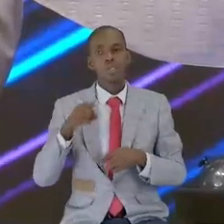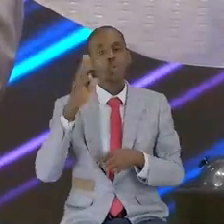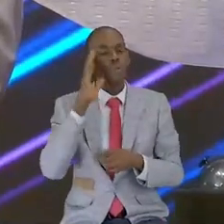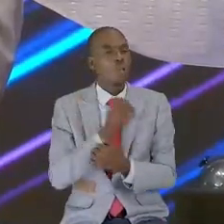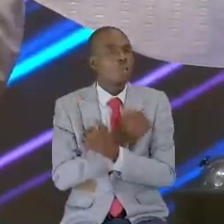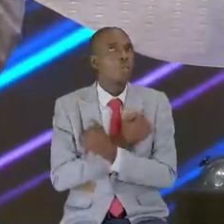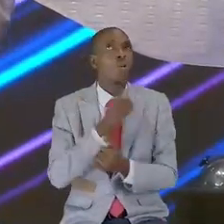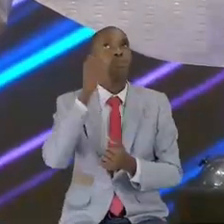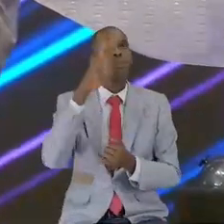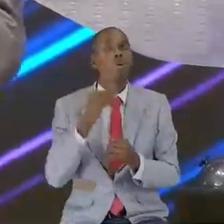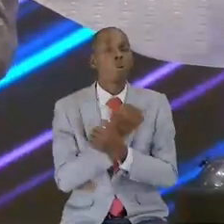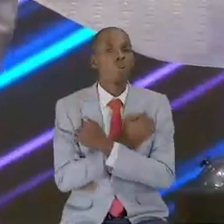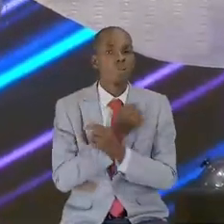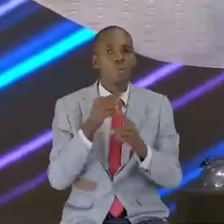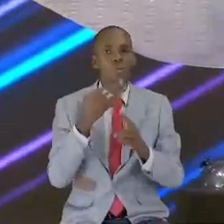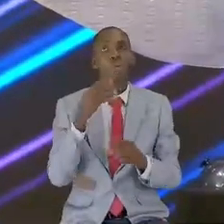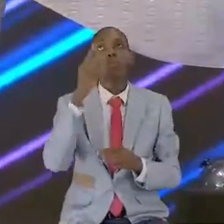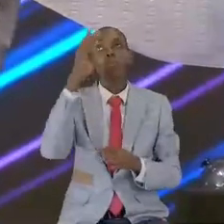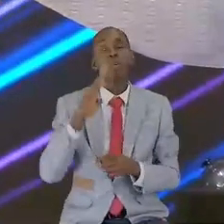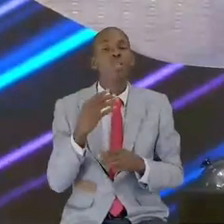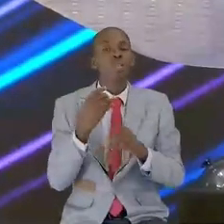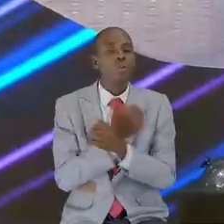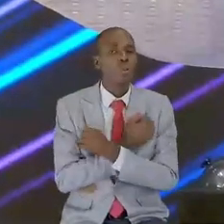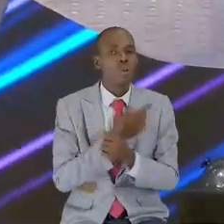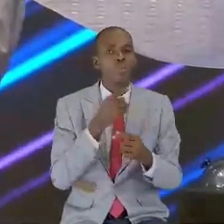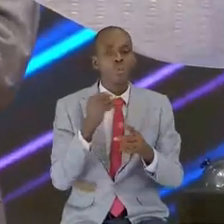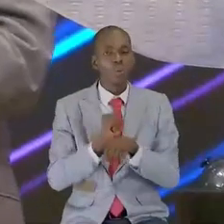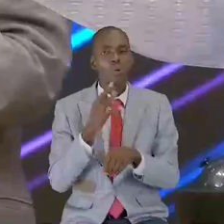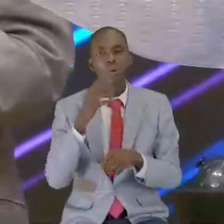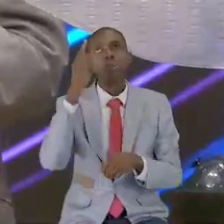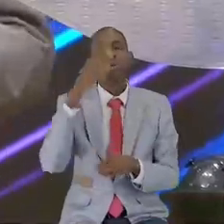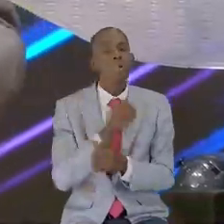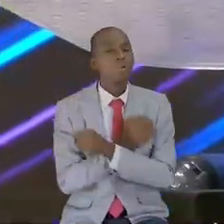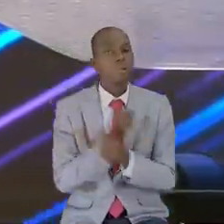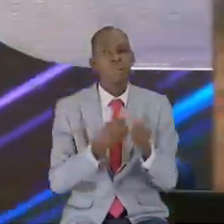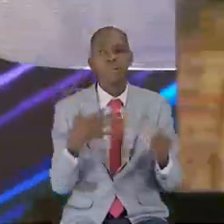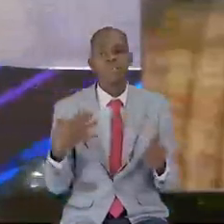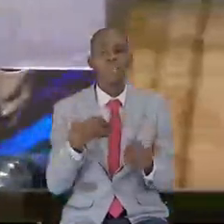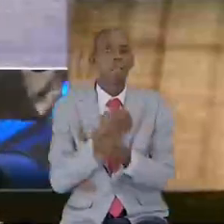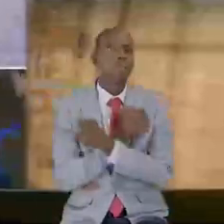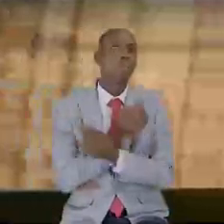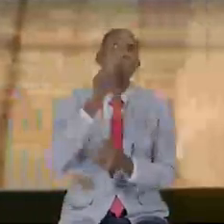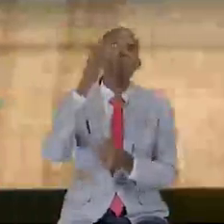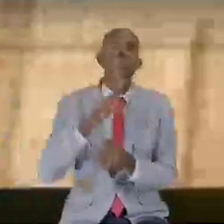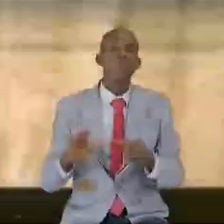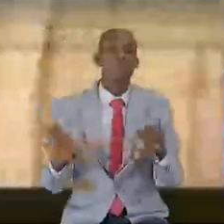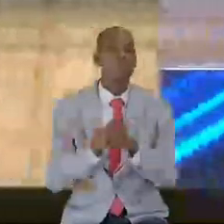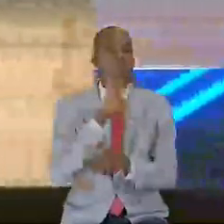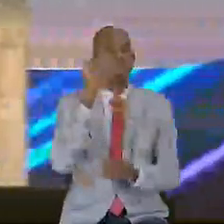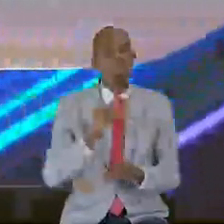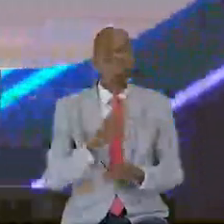allez aimer la parole de Dieu, vous allez aimer l'œuvre de Dieu. Vous allez aimer toutes choses. Et vous allez l'aimer sincèrement. Vous allez